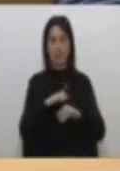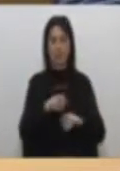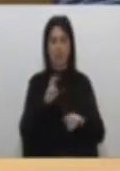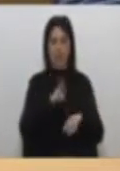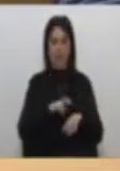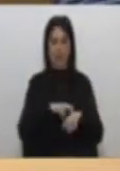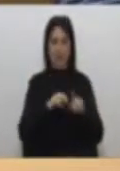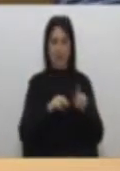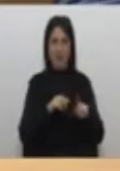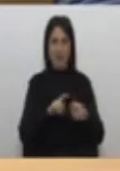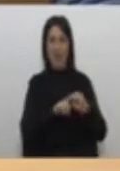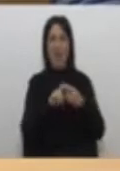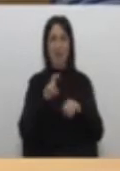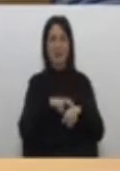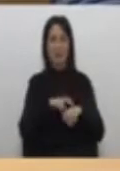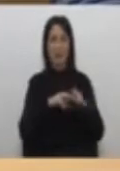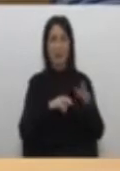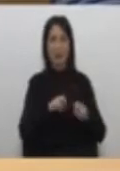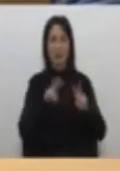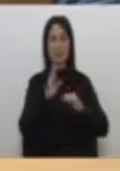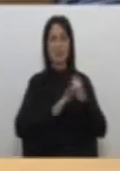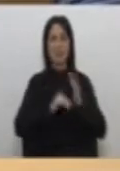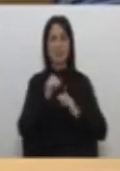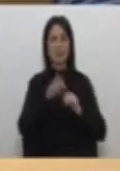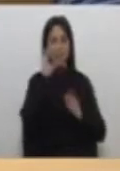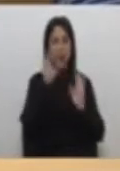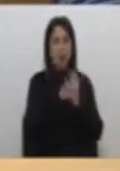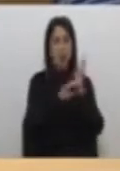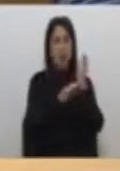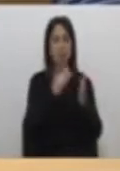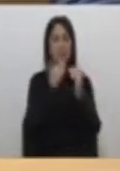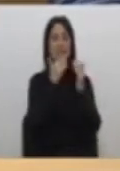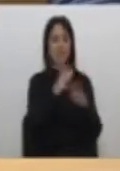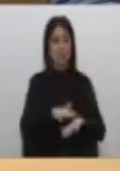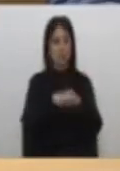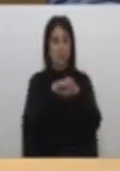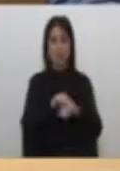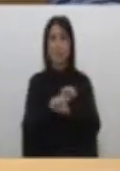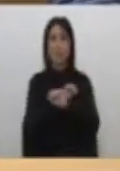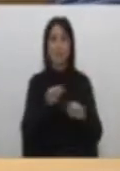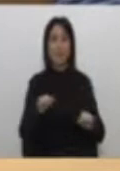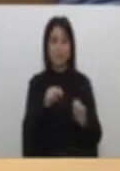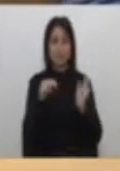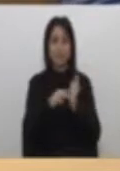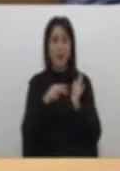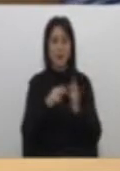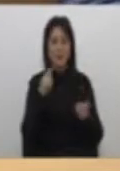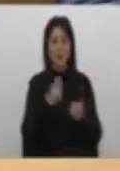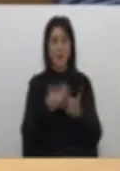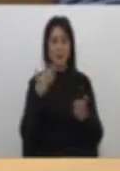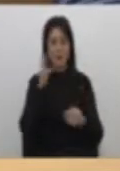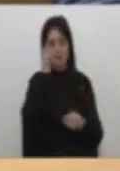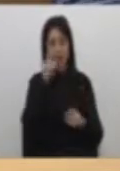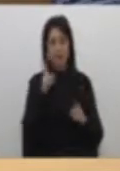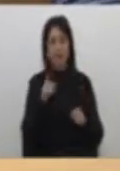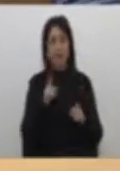ექიმებს, ეპიდემიოლოგებს, სპეციალისტებს მაინც დაუჯერეთ და კითხეთ, რა ფასად უჯდება ეს ყველაფერი სახელმწიფოს